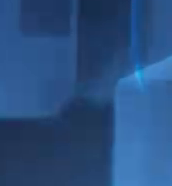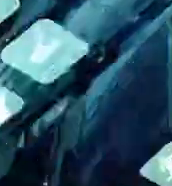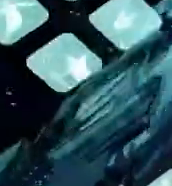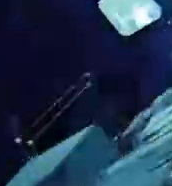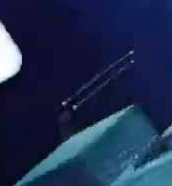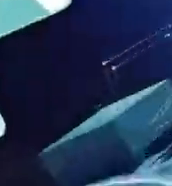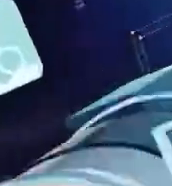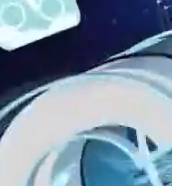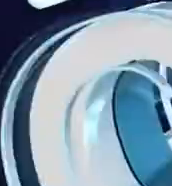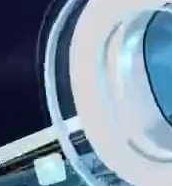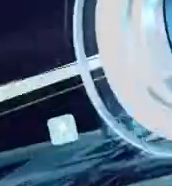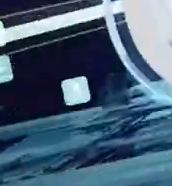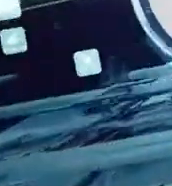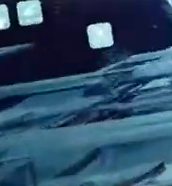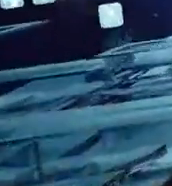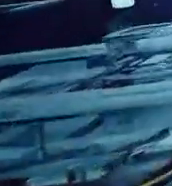ЖТСУ.